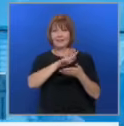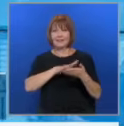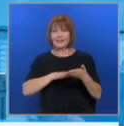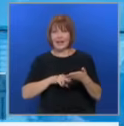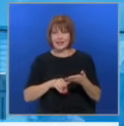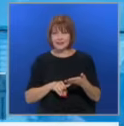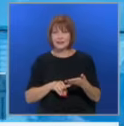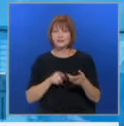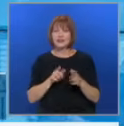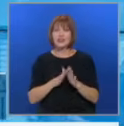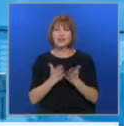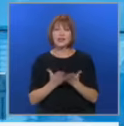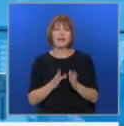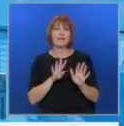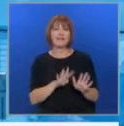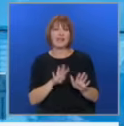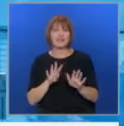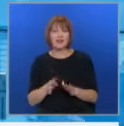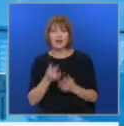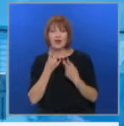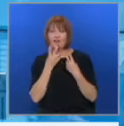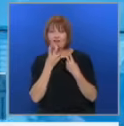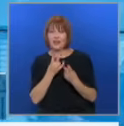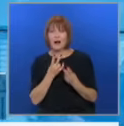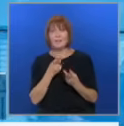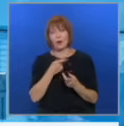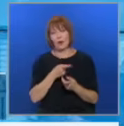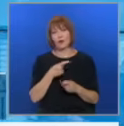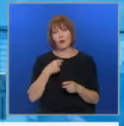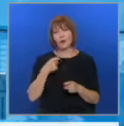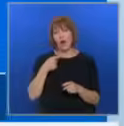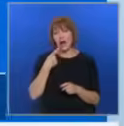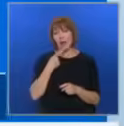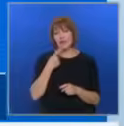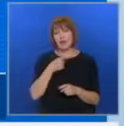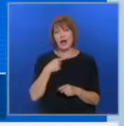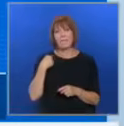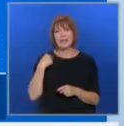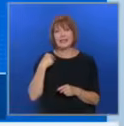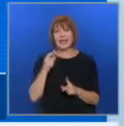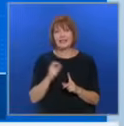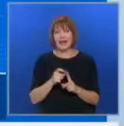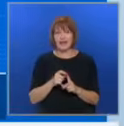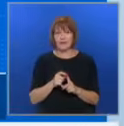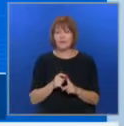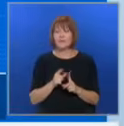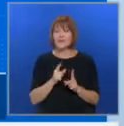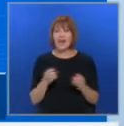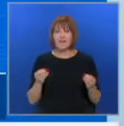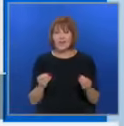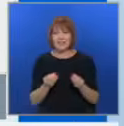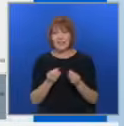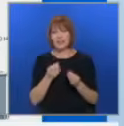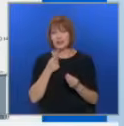на член 99, което видяхме, че заяви вчера президента Радев. В писмена позиция до медиите от